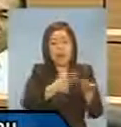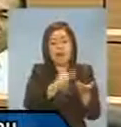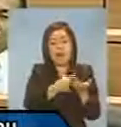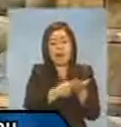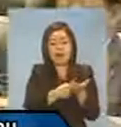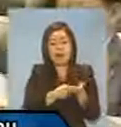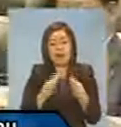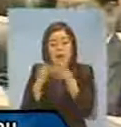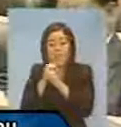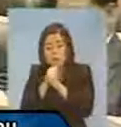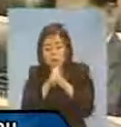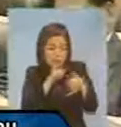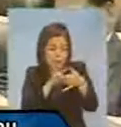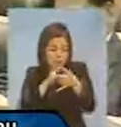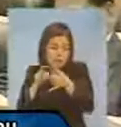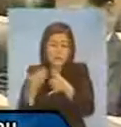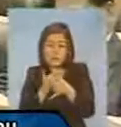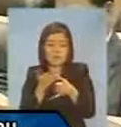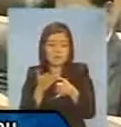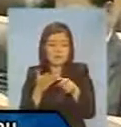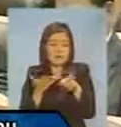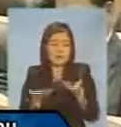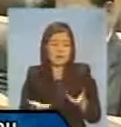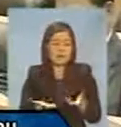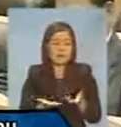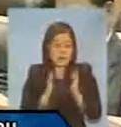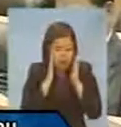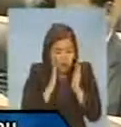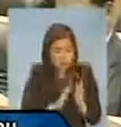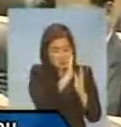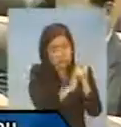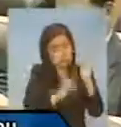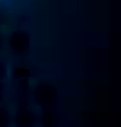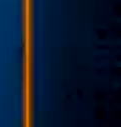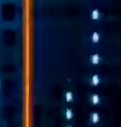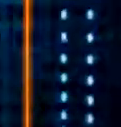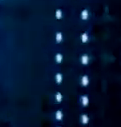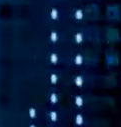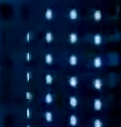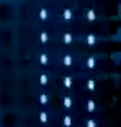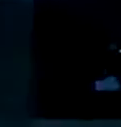วกับเรื่องนี้ไปได้ยังไงนี่คือความเหมาะสม ครับ ครับ